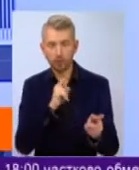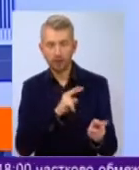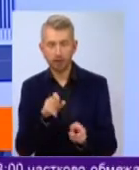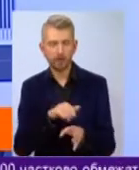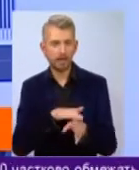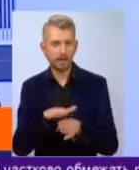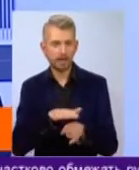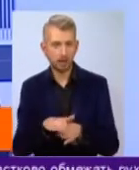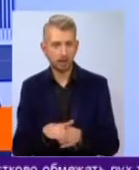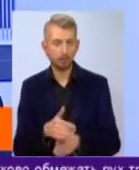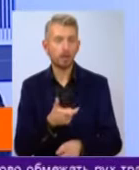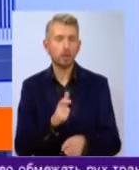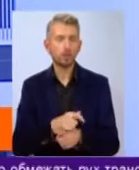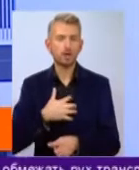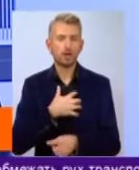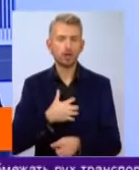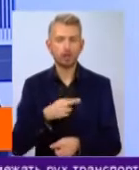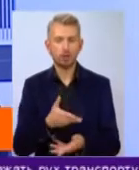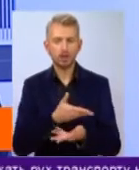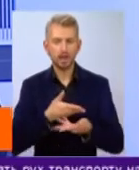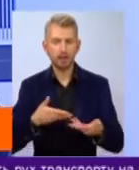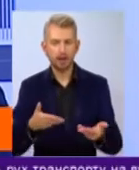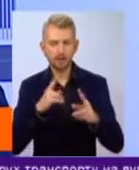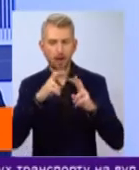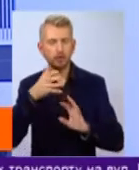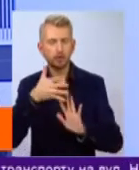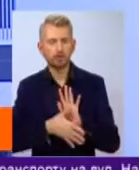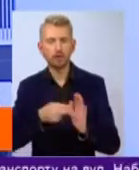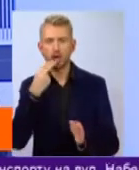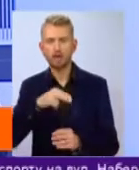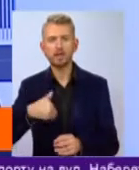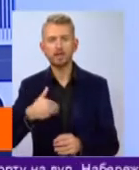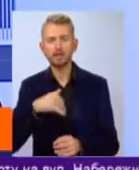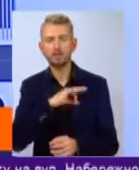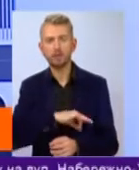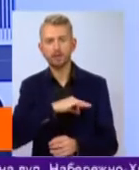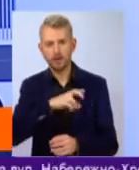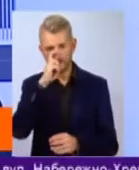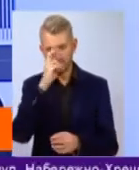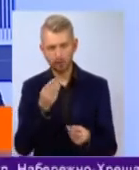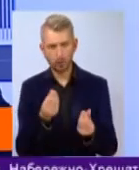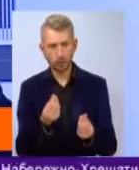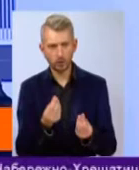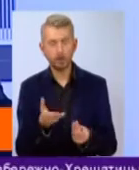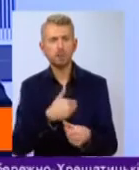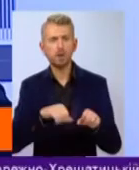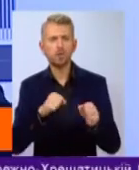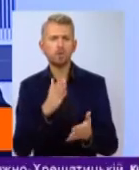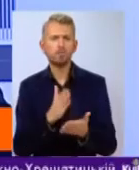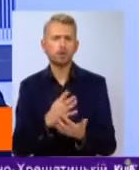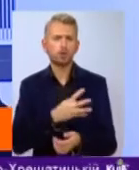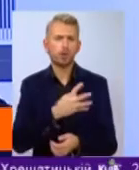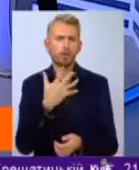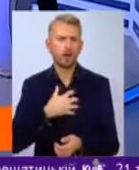їх реалізацією. І дуже важливо для нас аналізувати ефективність використання державних коштів. Ми можемо мати